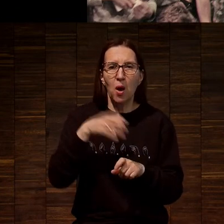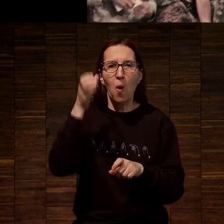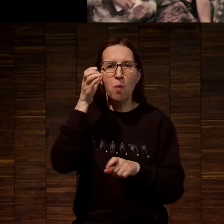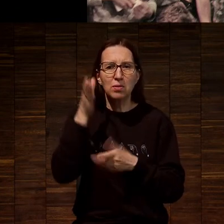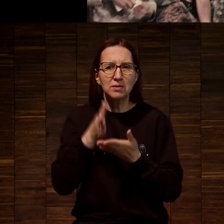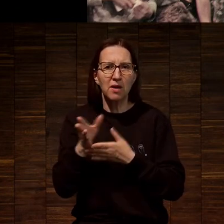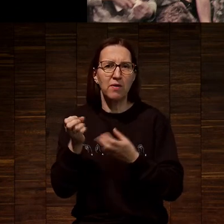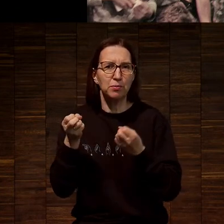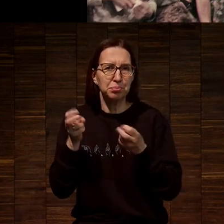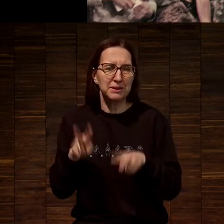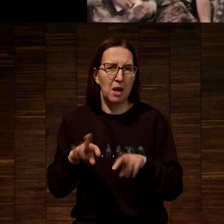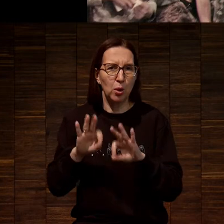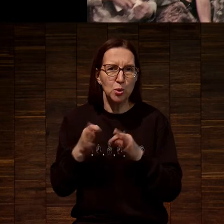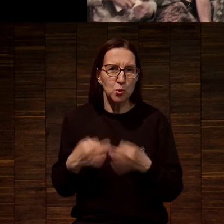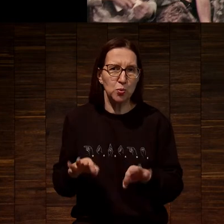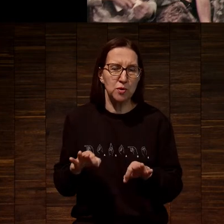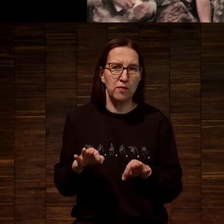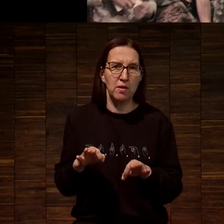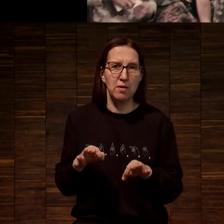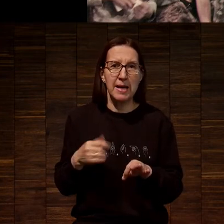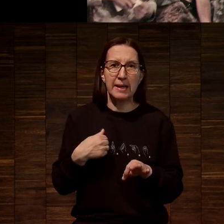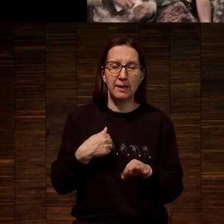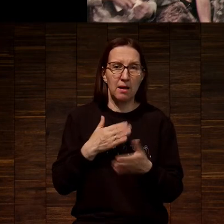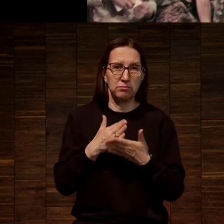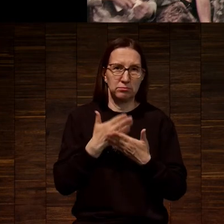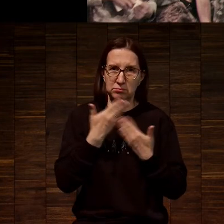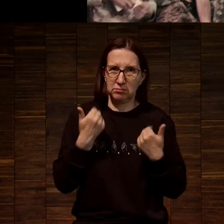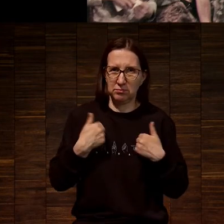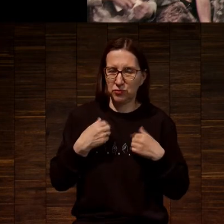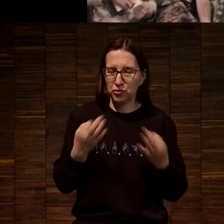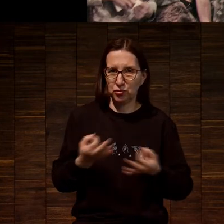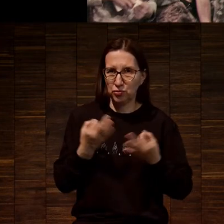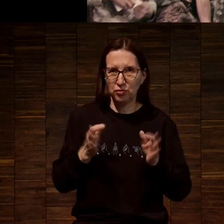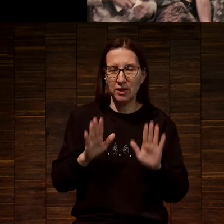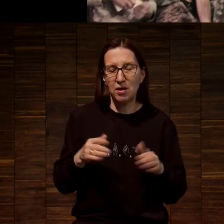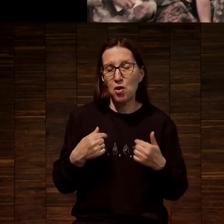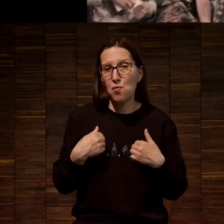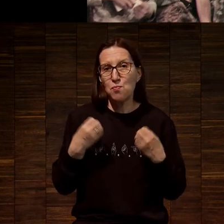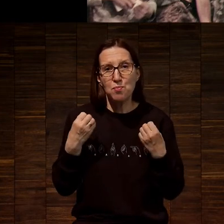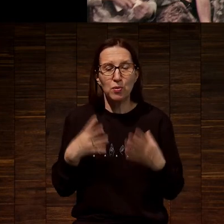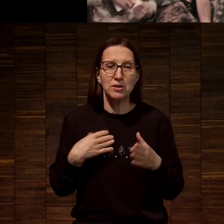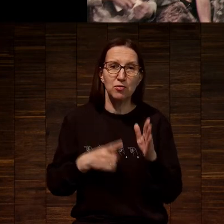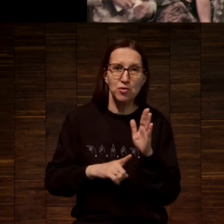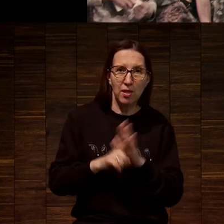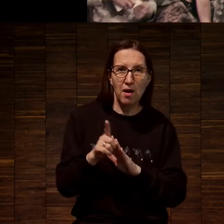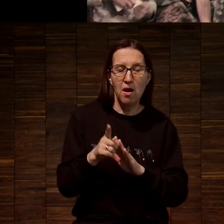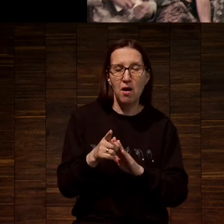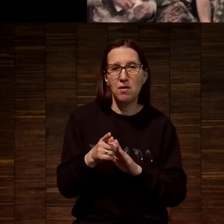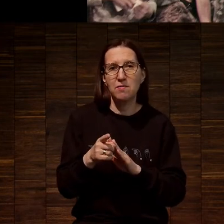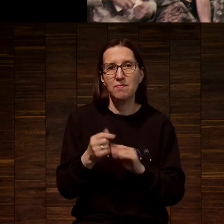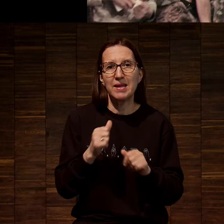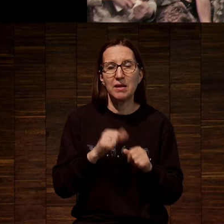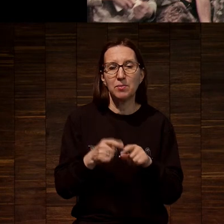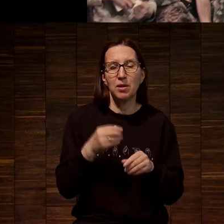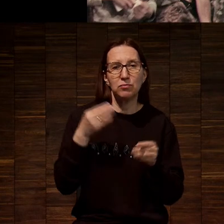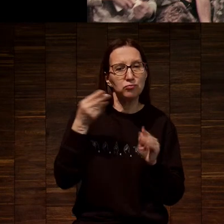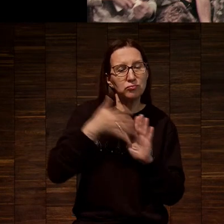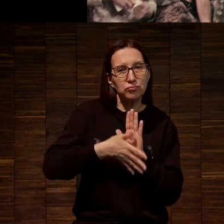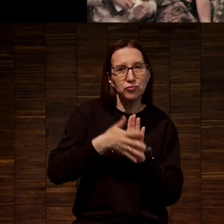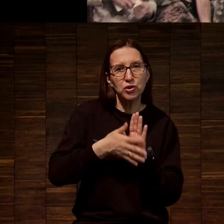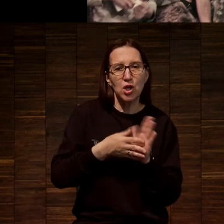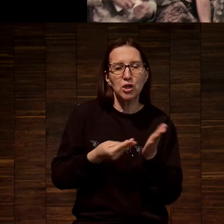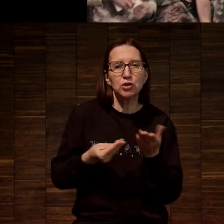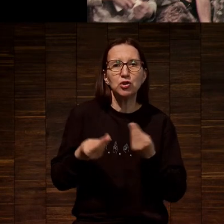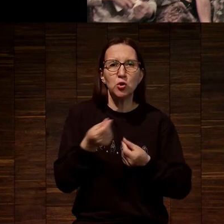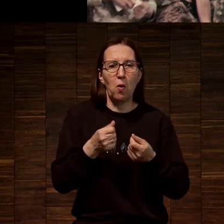сфере искусства, наверное, я не имею никакого отношения. Я просто начала заниматься шелкографией во Франции, приехала в